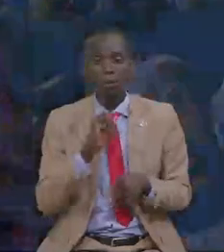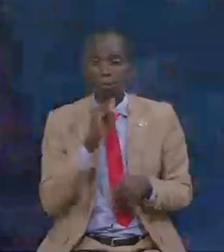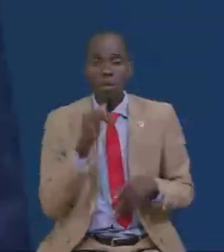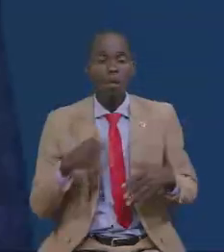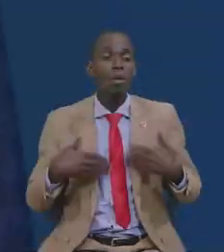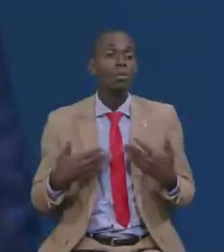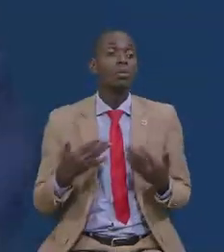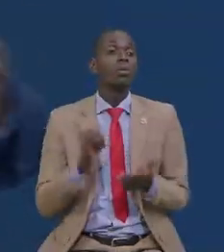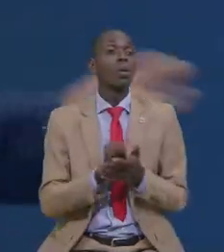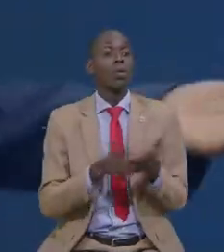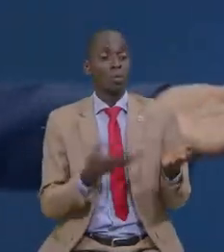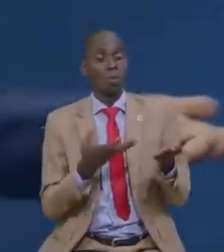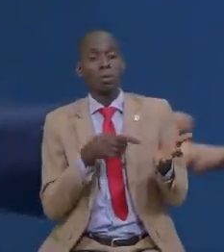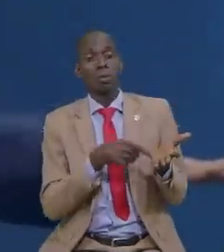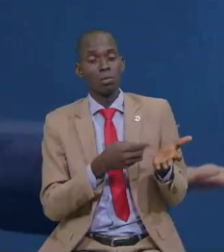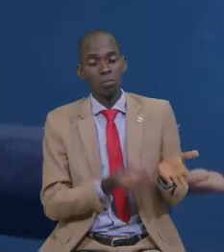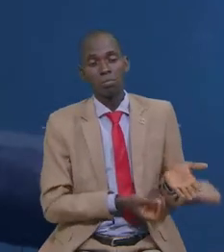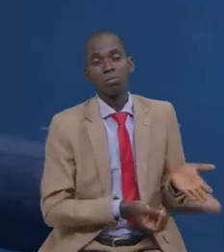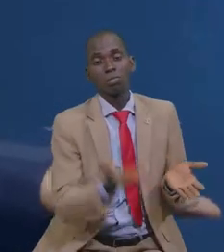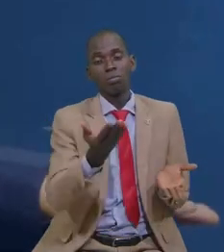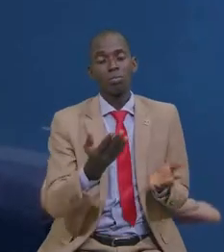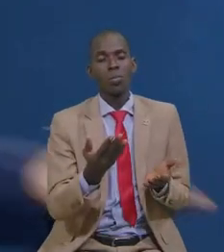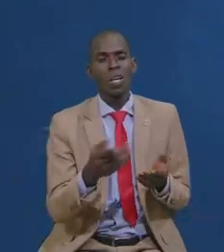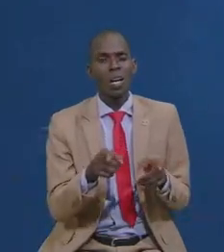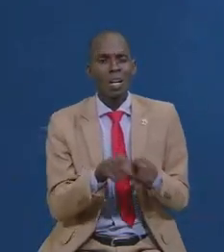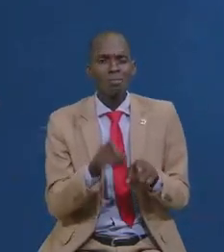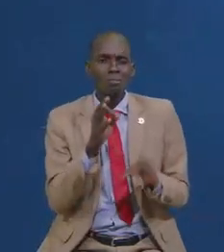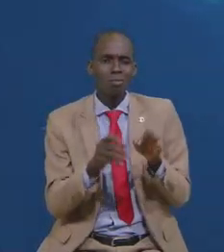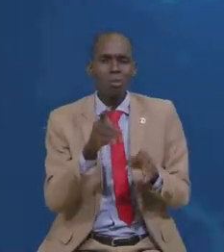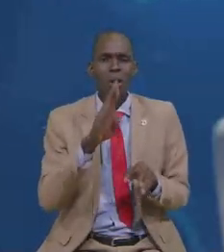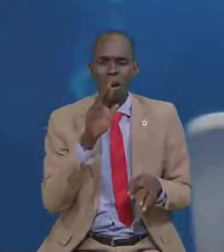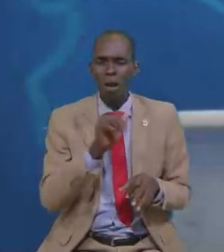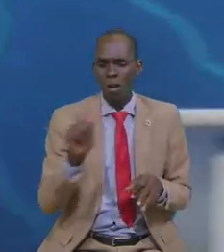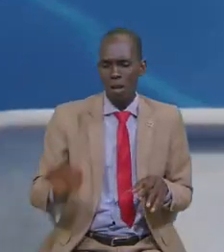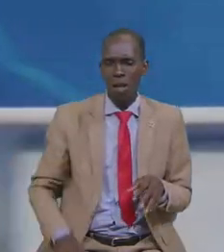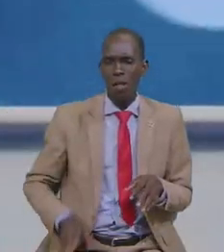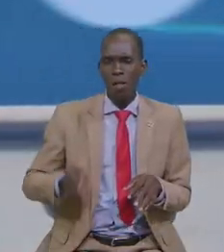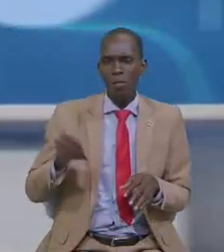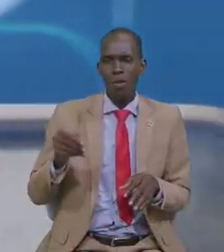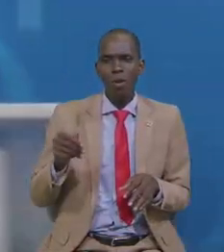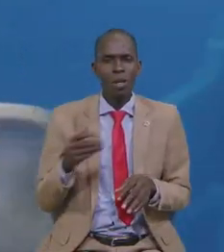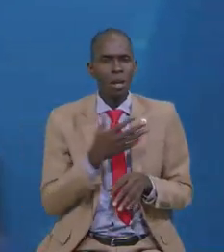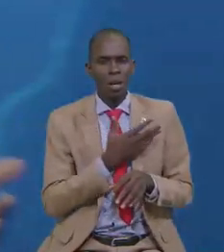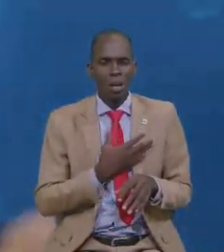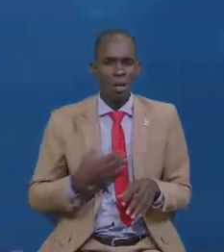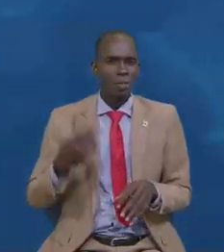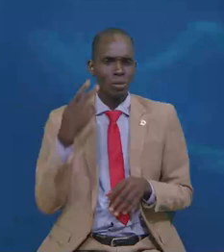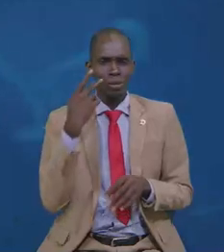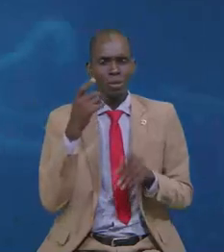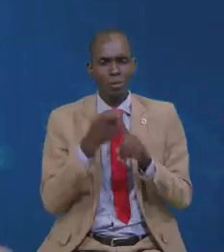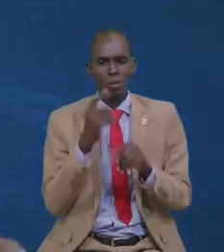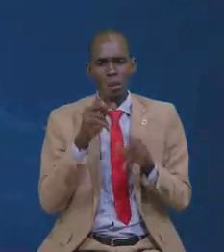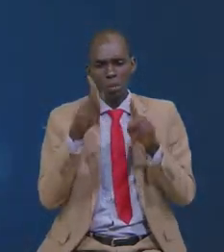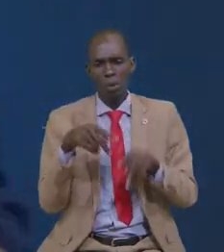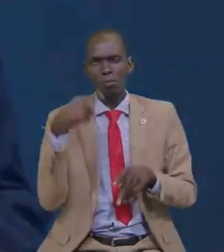content de vous et vous le jette, c'est comme c'est donné à un chien. C'est quand on